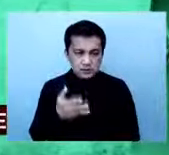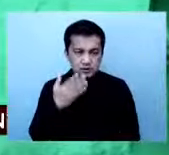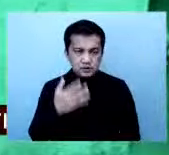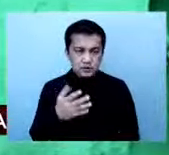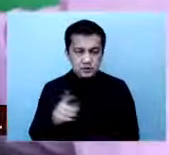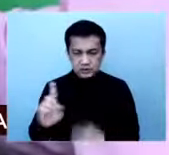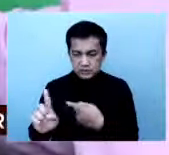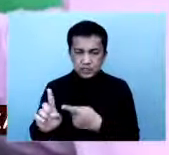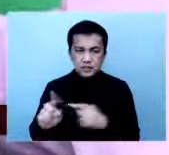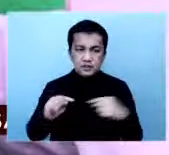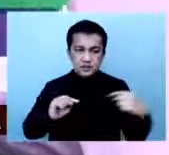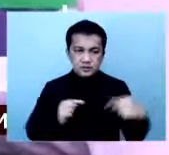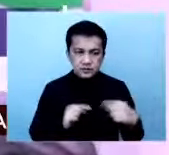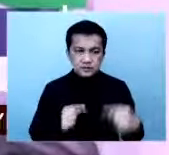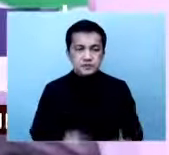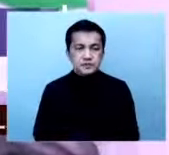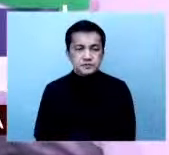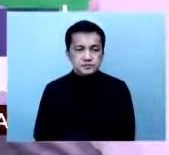ang